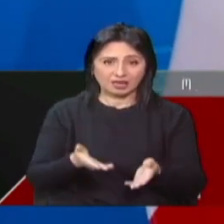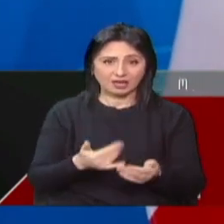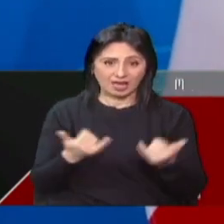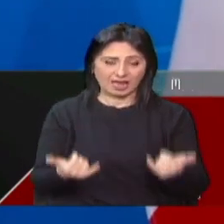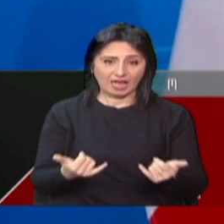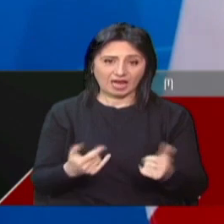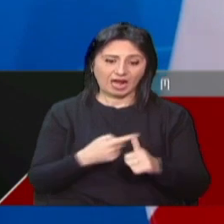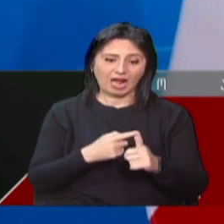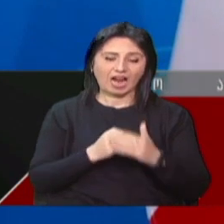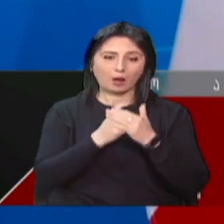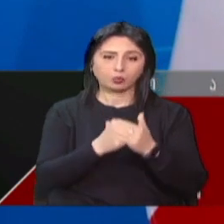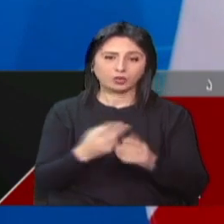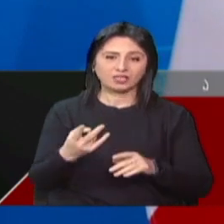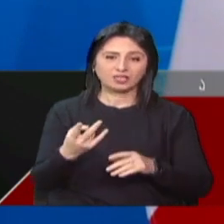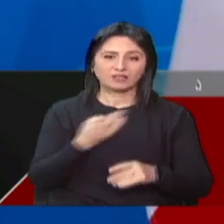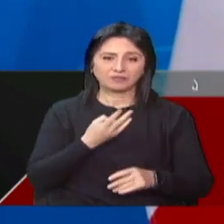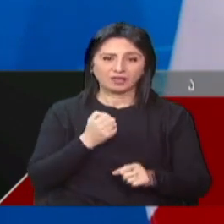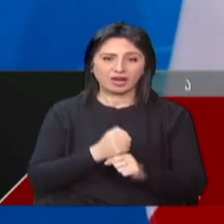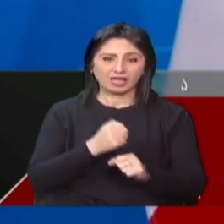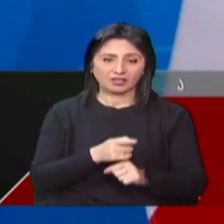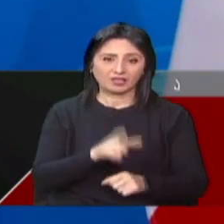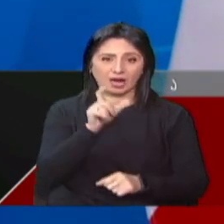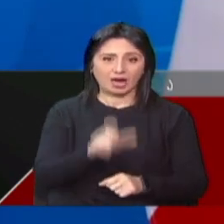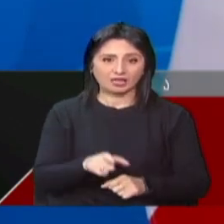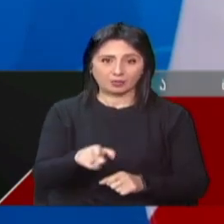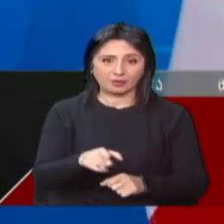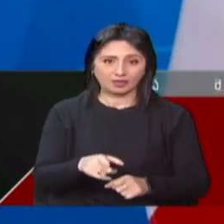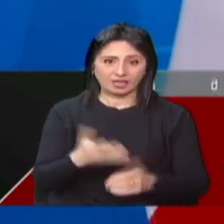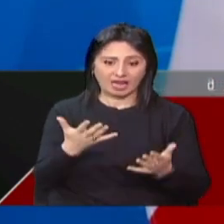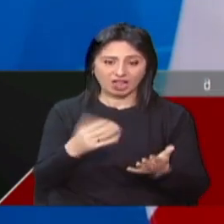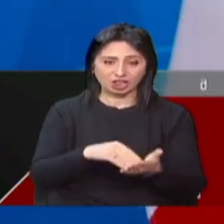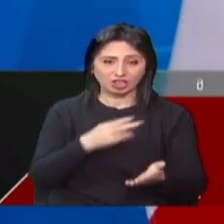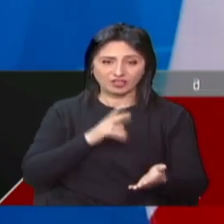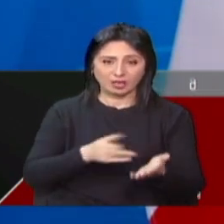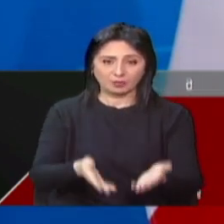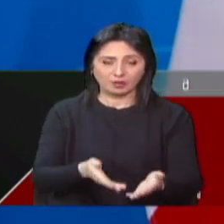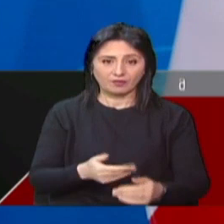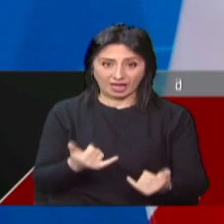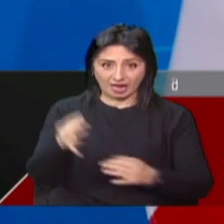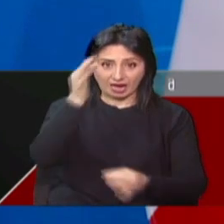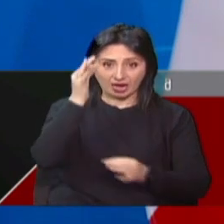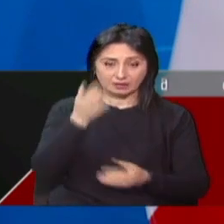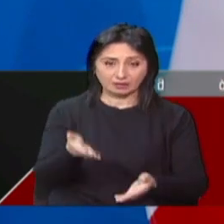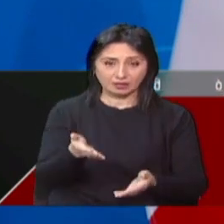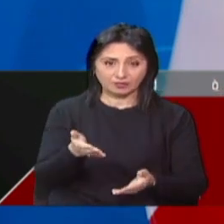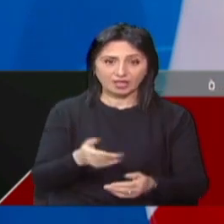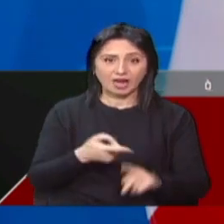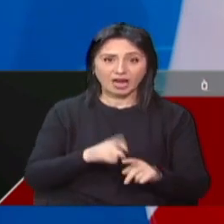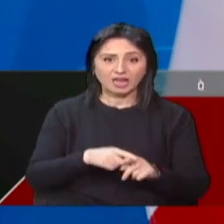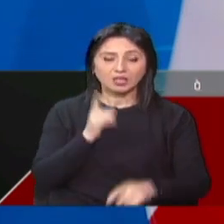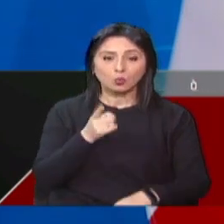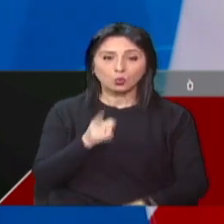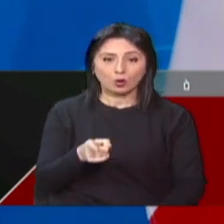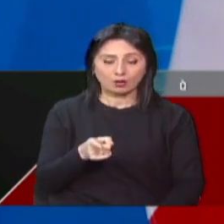ახლა რეპუტაციული ზიანი ადგება იმაში რომ ადამიანი აკვდებათ ხელში. ახლა გაახსენდათ ხო? ეს არის